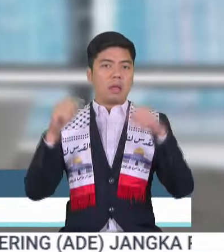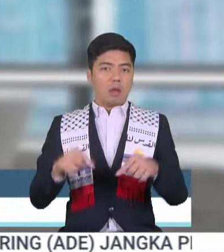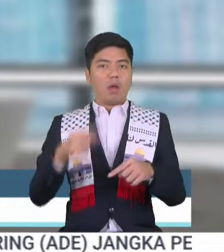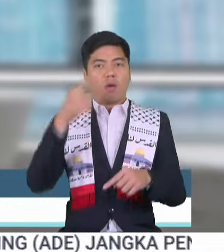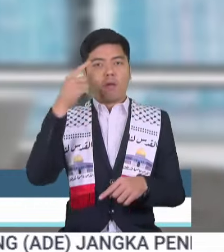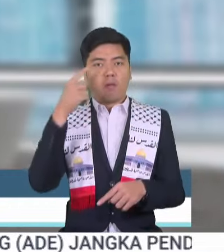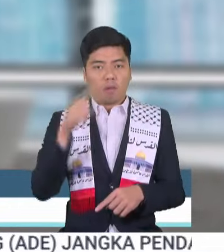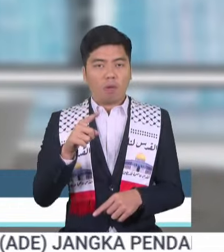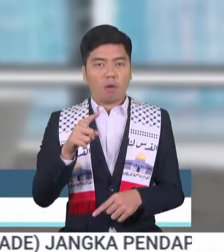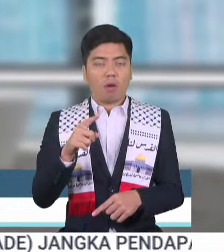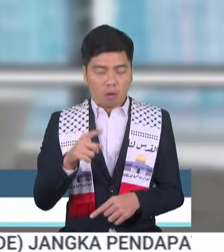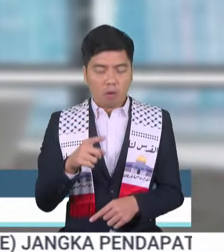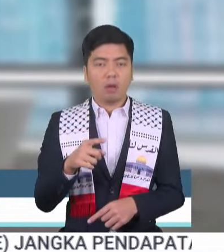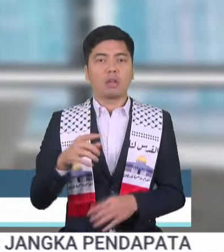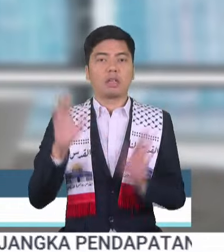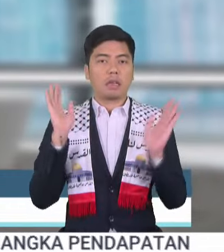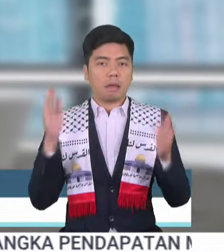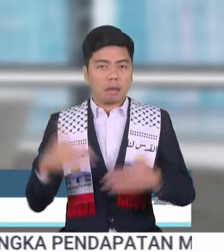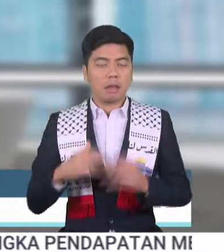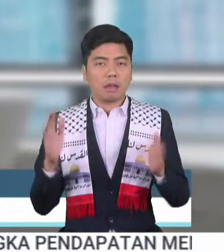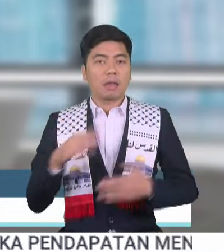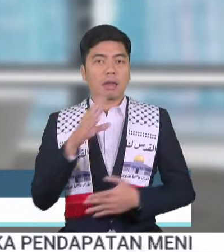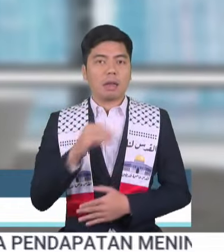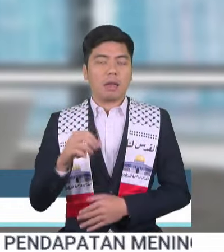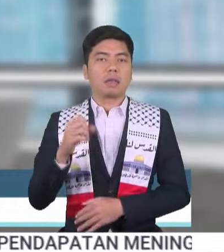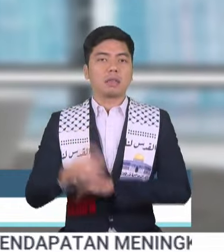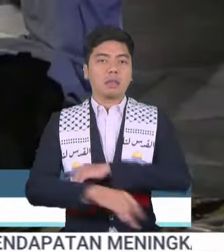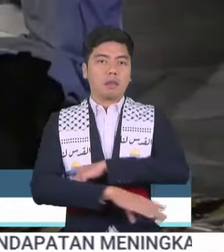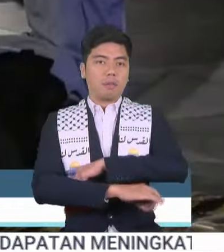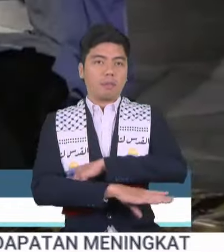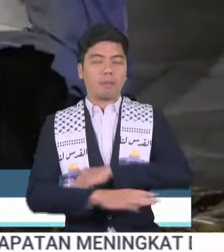untuk beriktikaf serta mengerjakan qiyamulail dan bersahur.